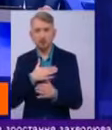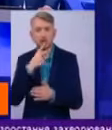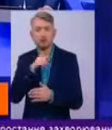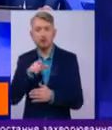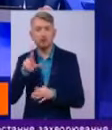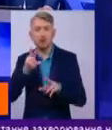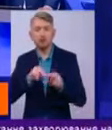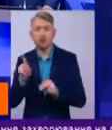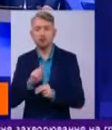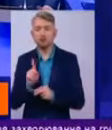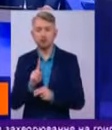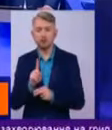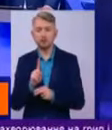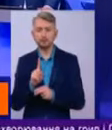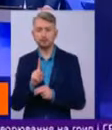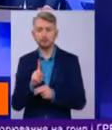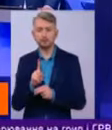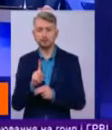що